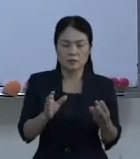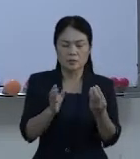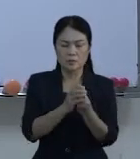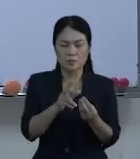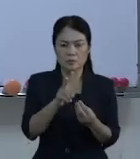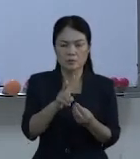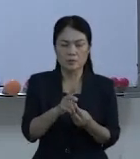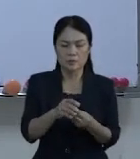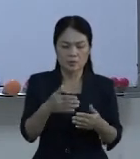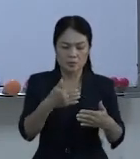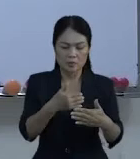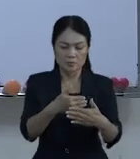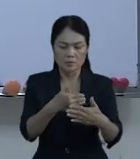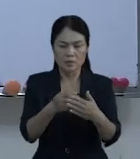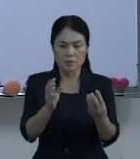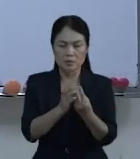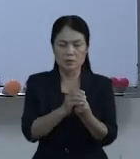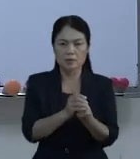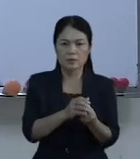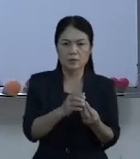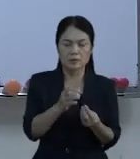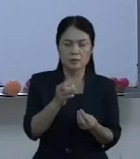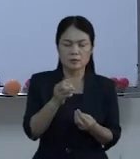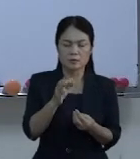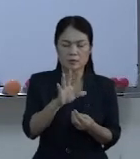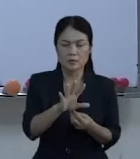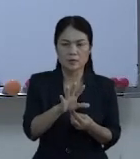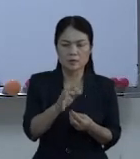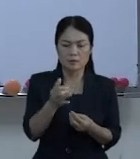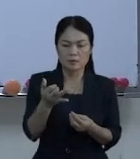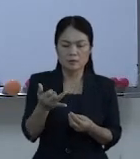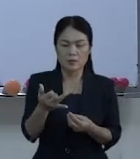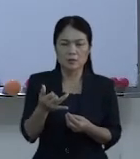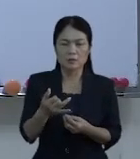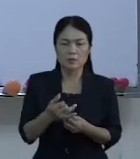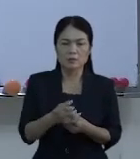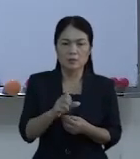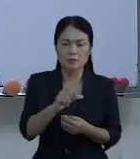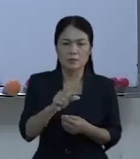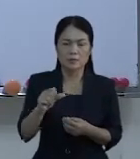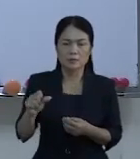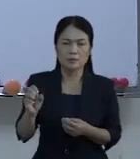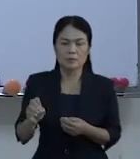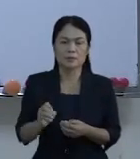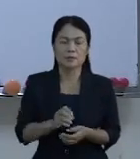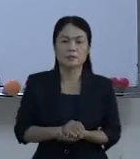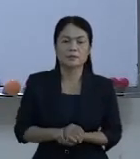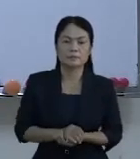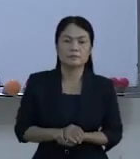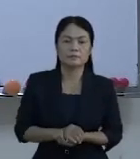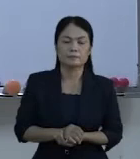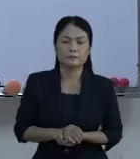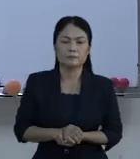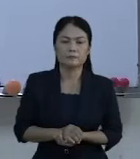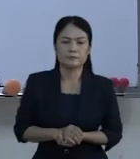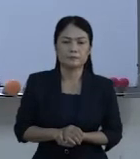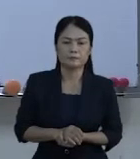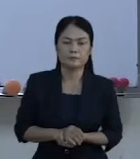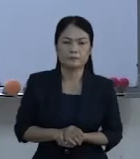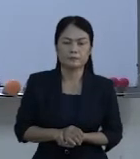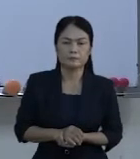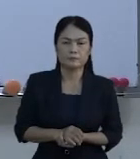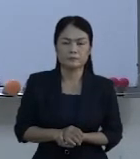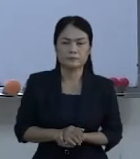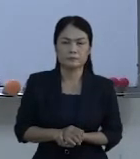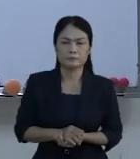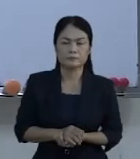đấy và viết thật nơi chất chấm nuốn phẩm liên pram liên phẩm sàn là con á và pram liên phẩm sàn và viết thật